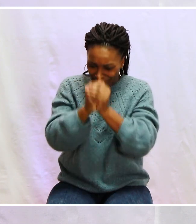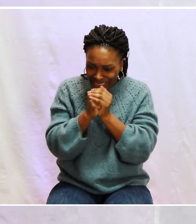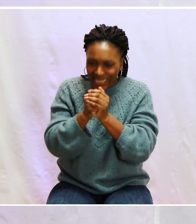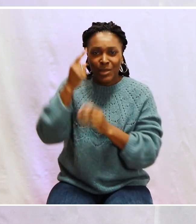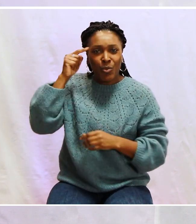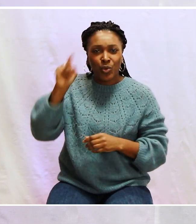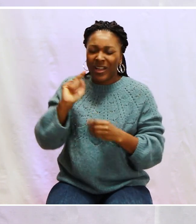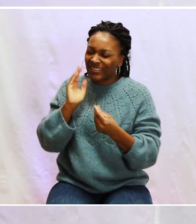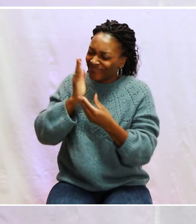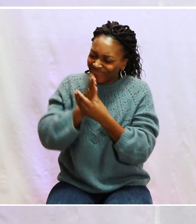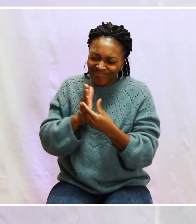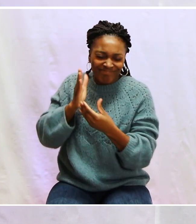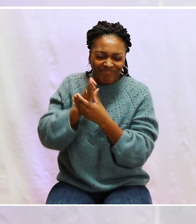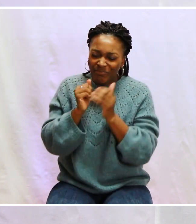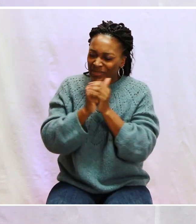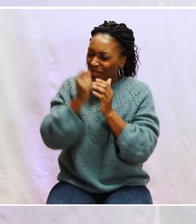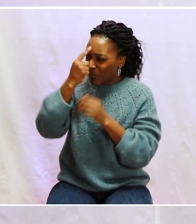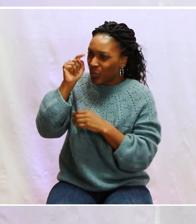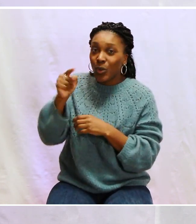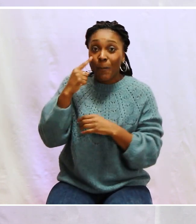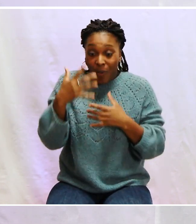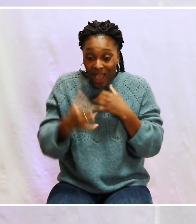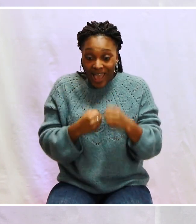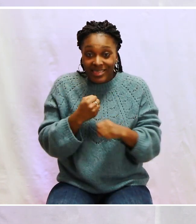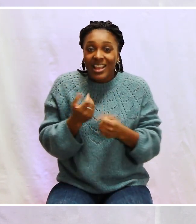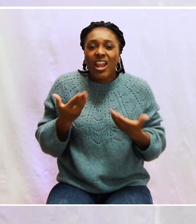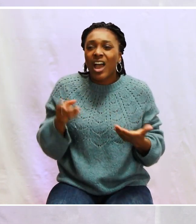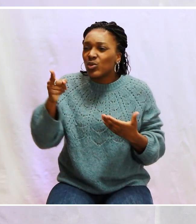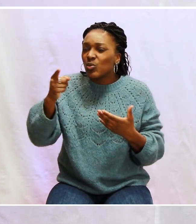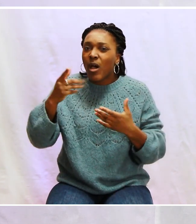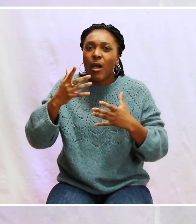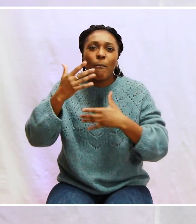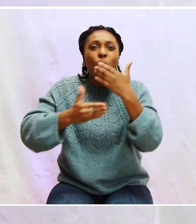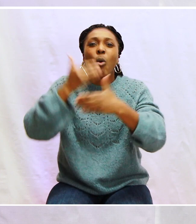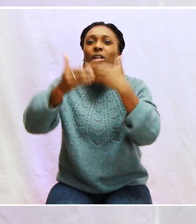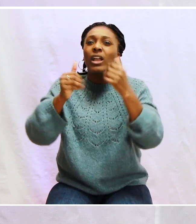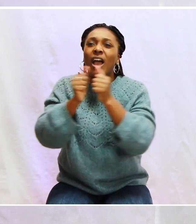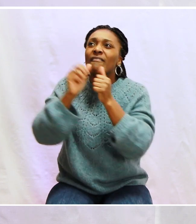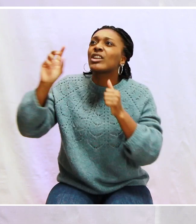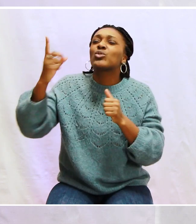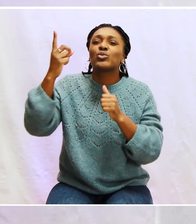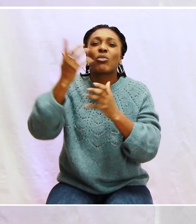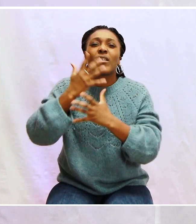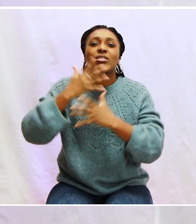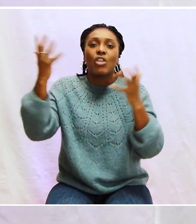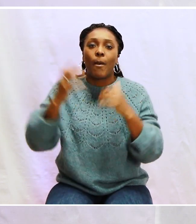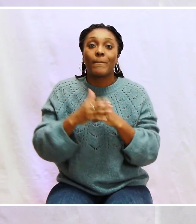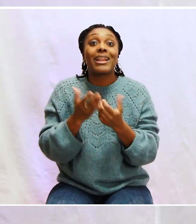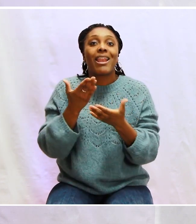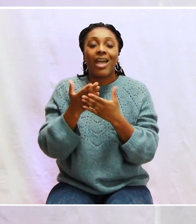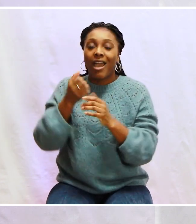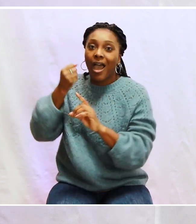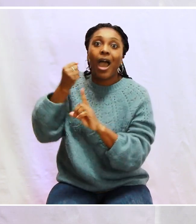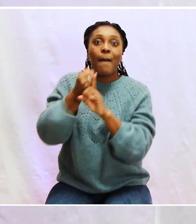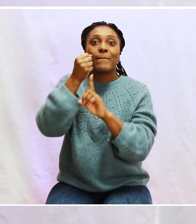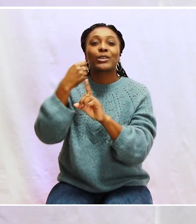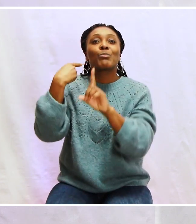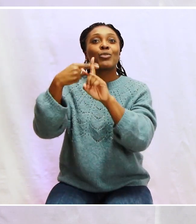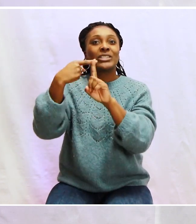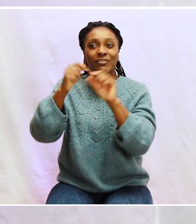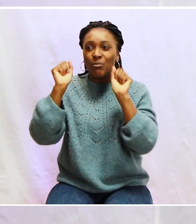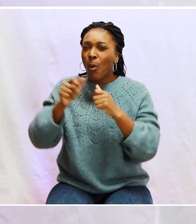à intercéder pour toi, pour que cette année, eh bien tu fasses encore de grands progrès avec Dieu. Et je pense que là ça a un vrai impact en fait. Ça veut